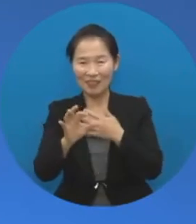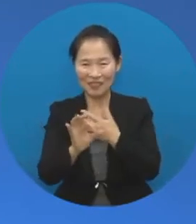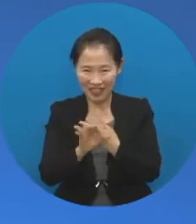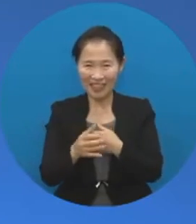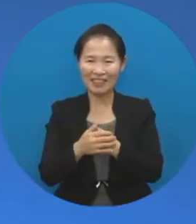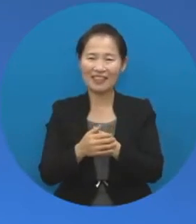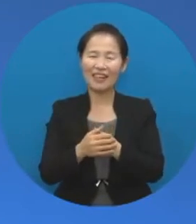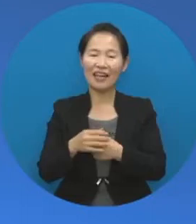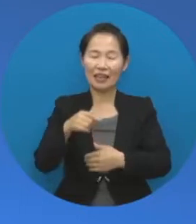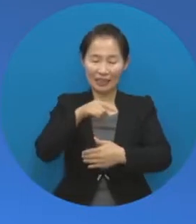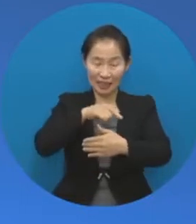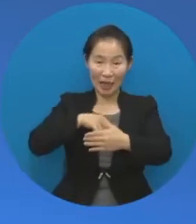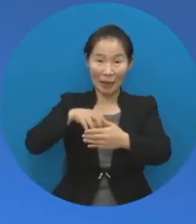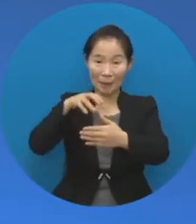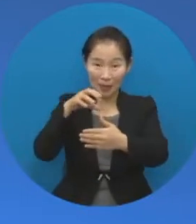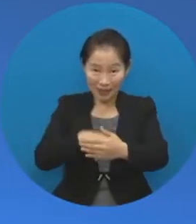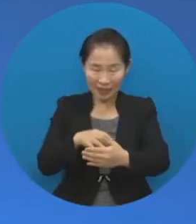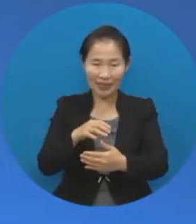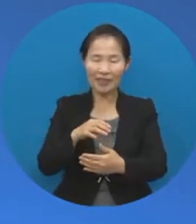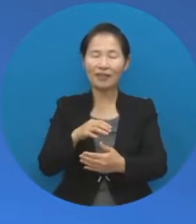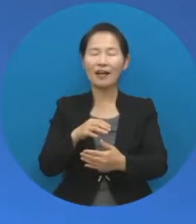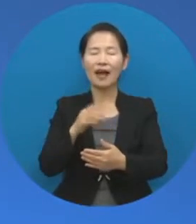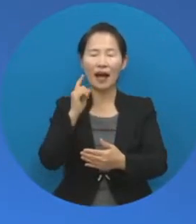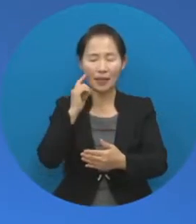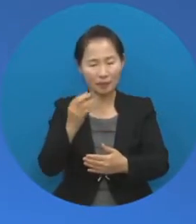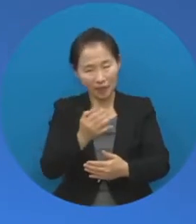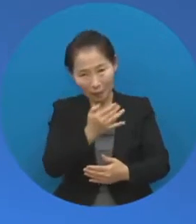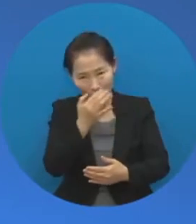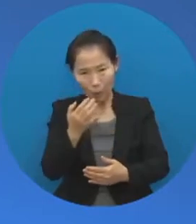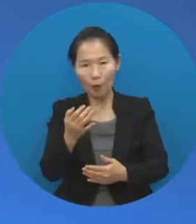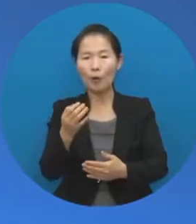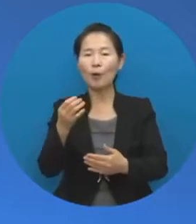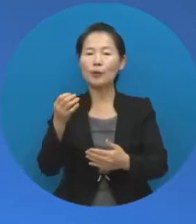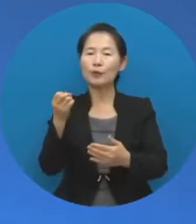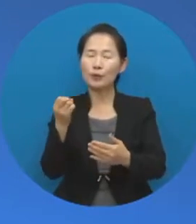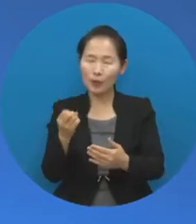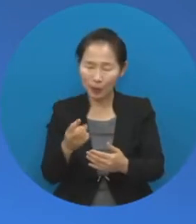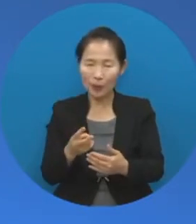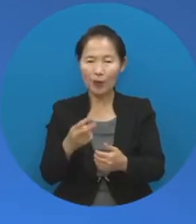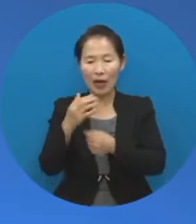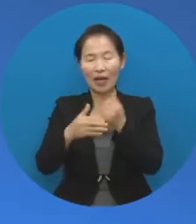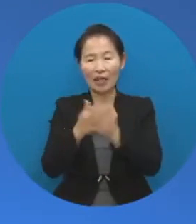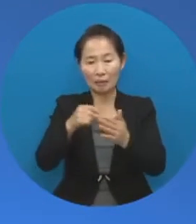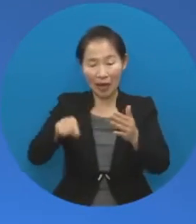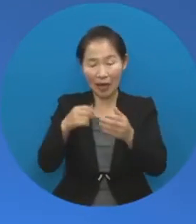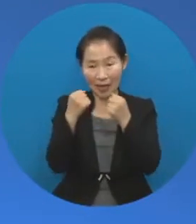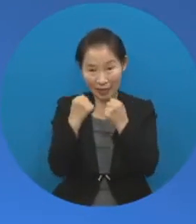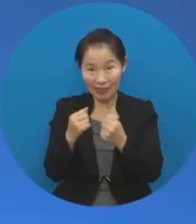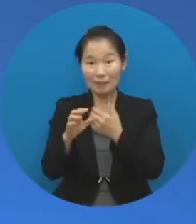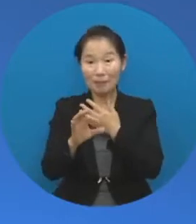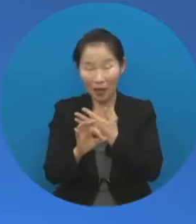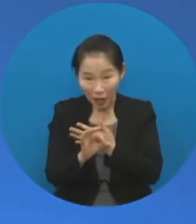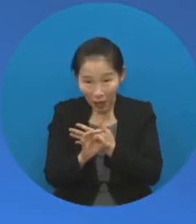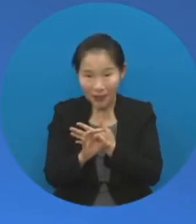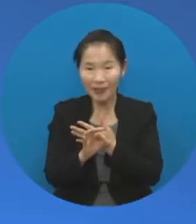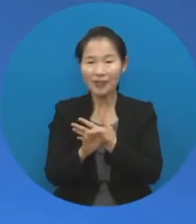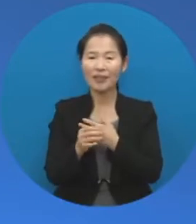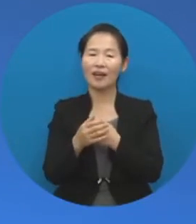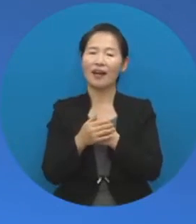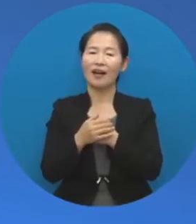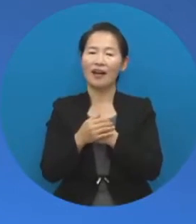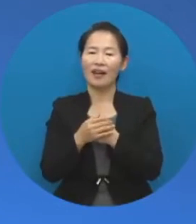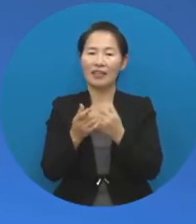일단은 내면이 아름다워 하나님이 내 안에 계시면 내면이 아름다우면 그 사람이 되게